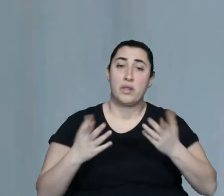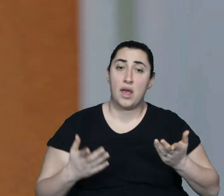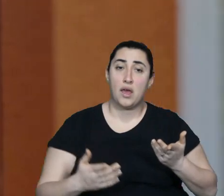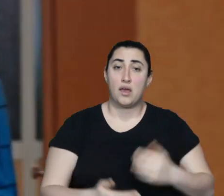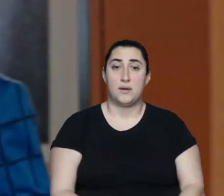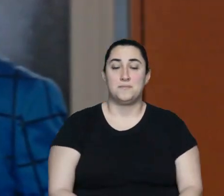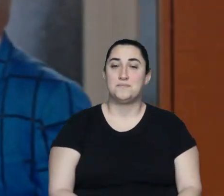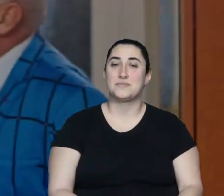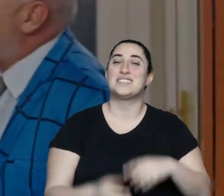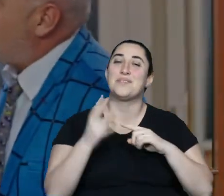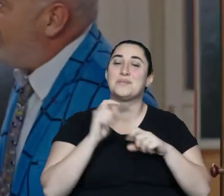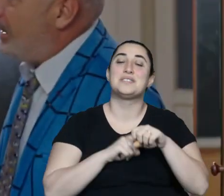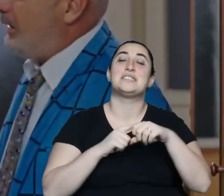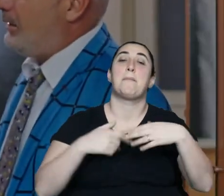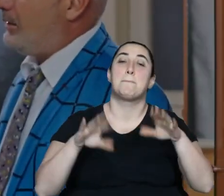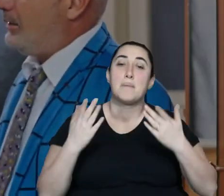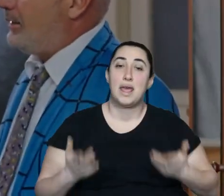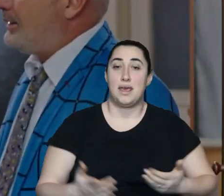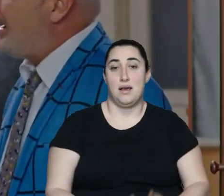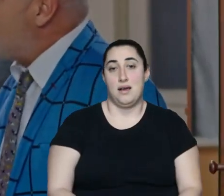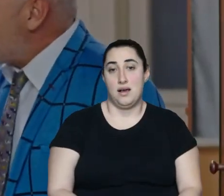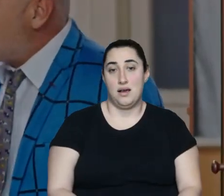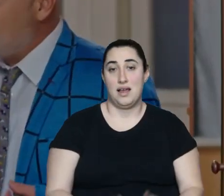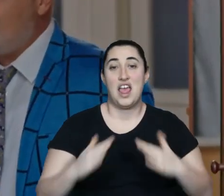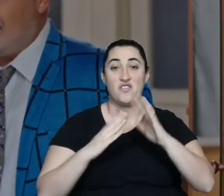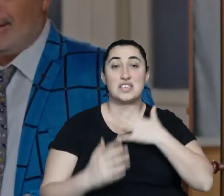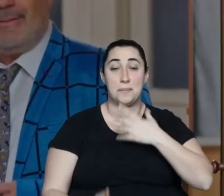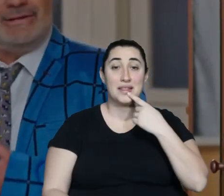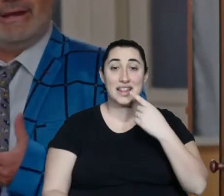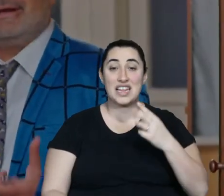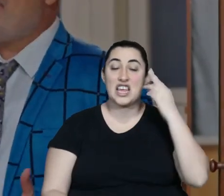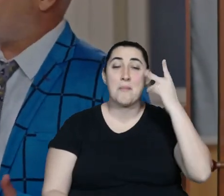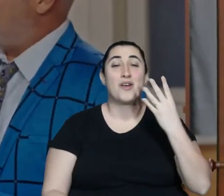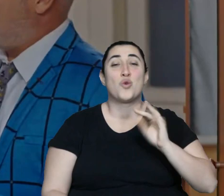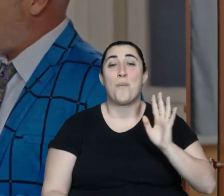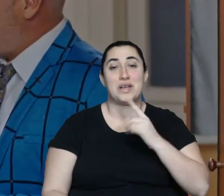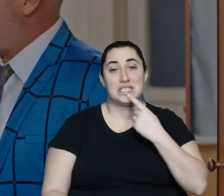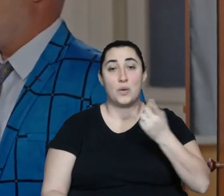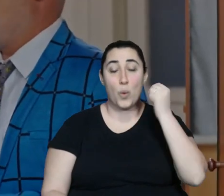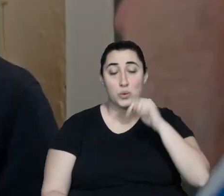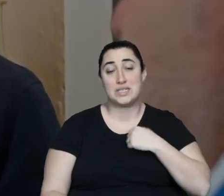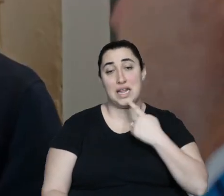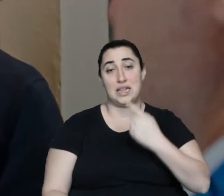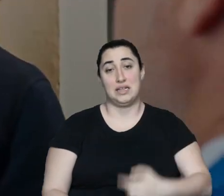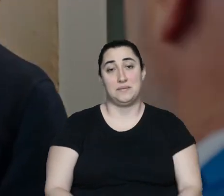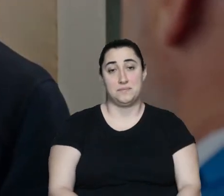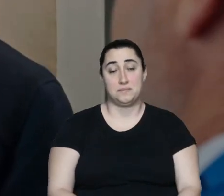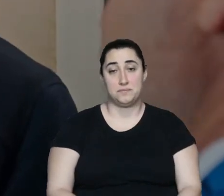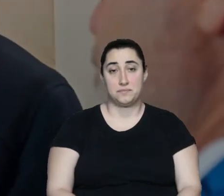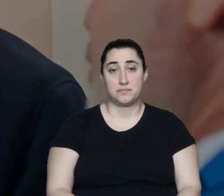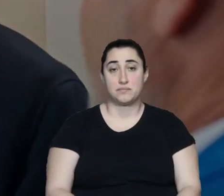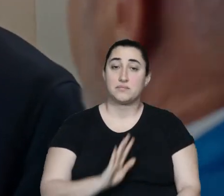Ya İbrahim celallenme ya. Yani ev sahibi dedi ki yabancıya yetmesin dedi. Ben onun için diyorum.